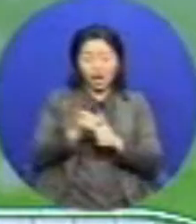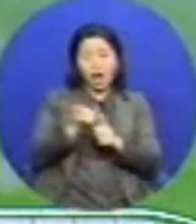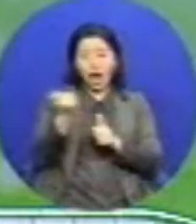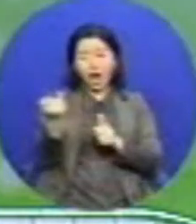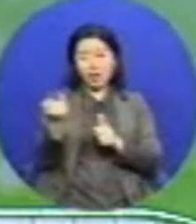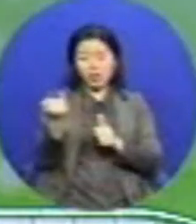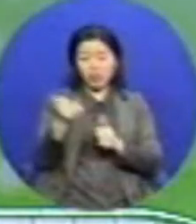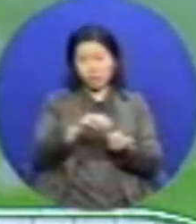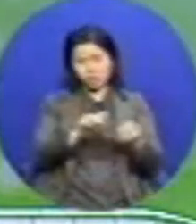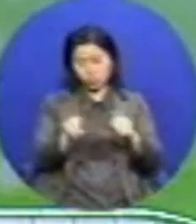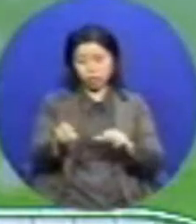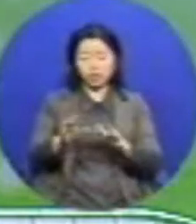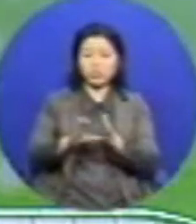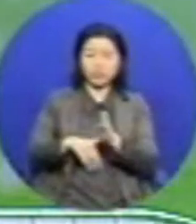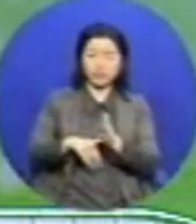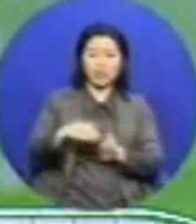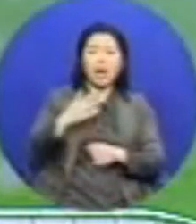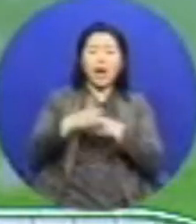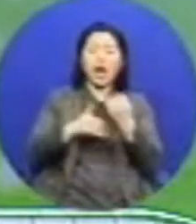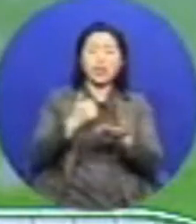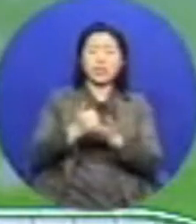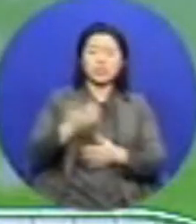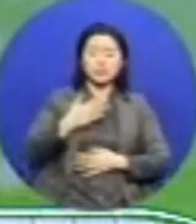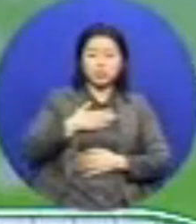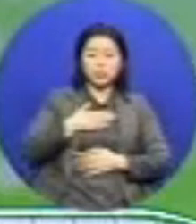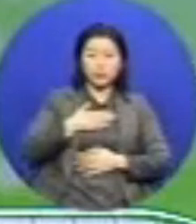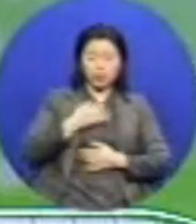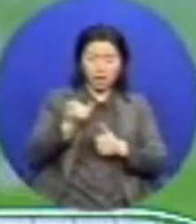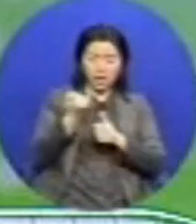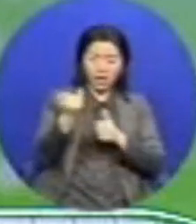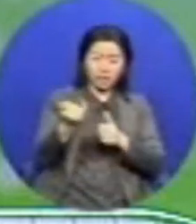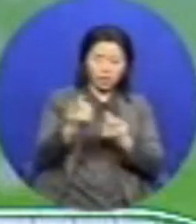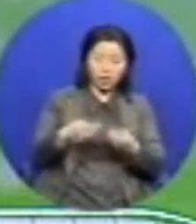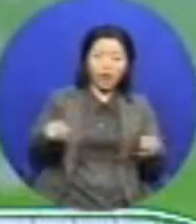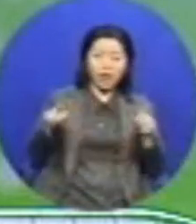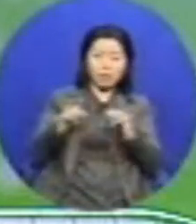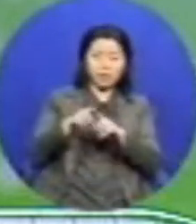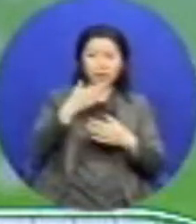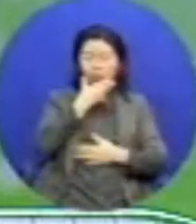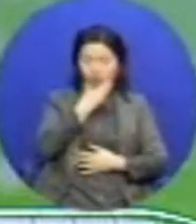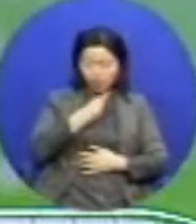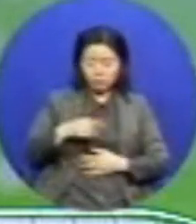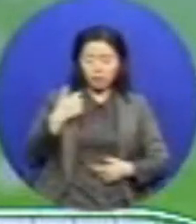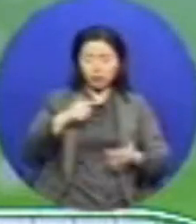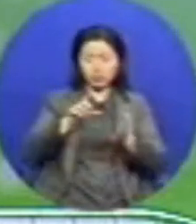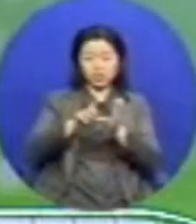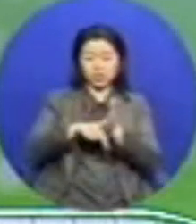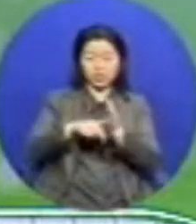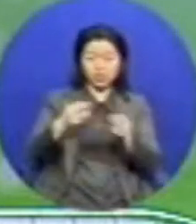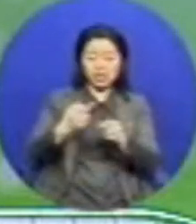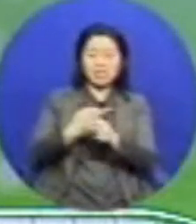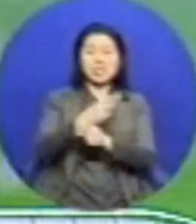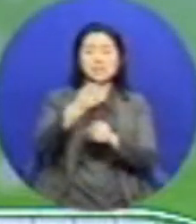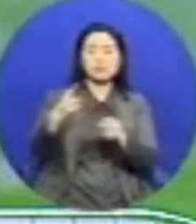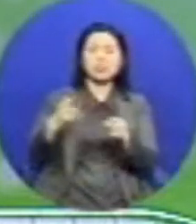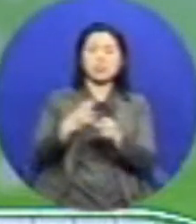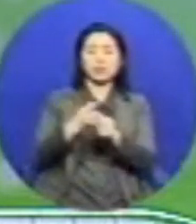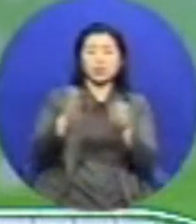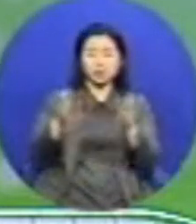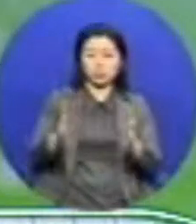하나님 제 아내와 함께 행복한 시간을 12 년 반 동안 설계 해 주신 주님께 감사드립니다